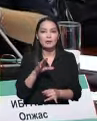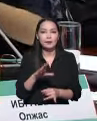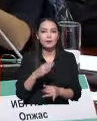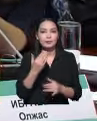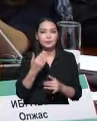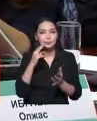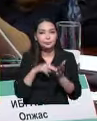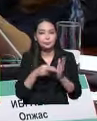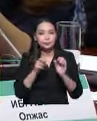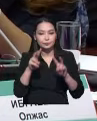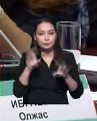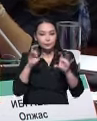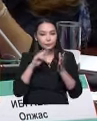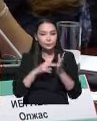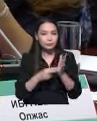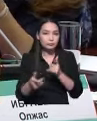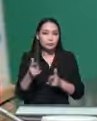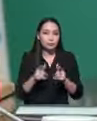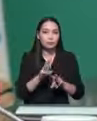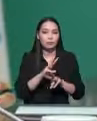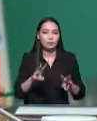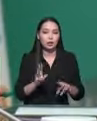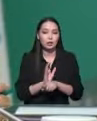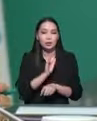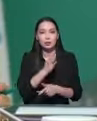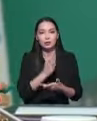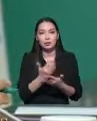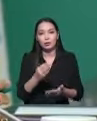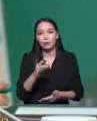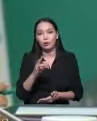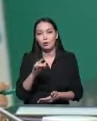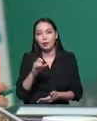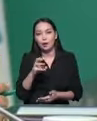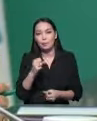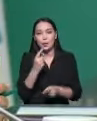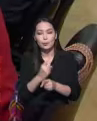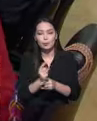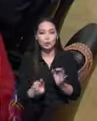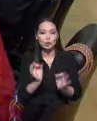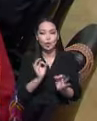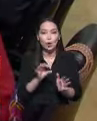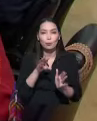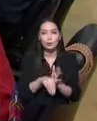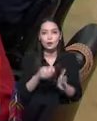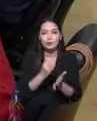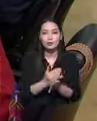заң жобасы әзірленіп, қазір мәжілісте қаралып жатыр. Онда фонограммаға тыйым салатын норма әзірленген. Сондай-ақ сахнаға шығатын барлық өнерпаз